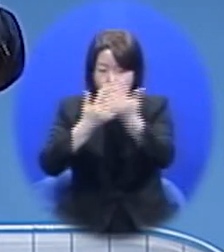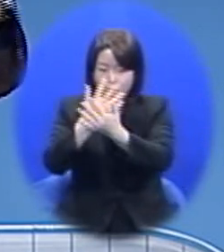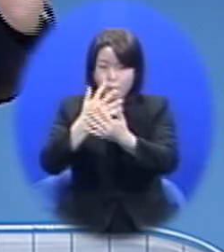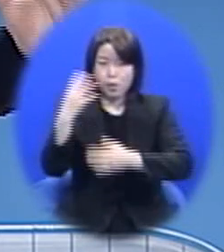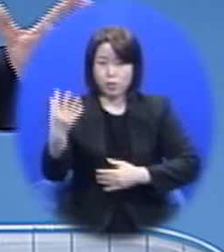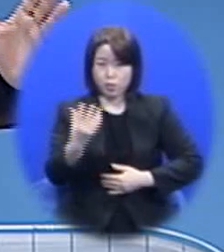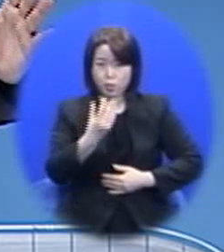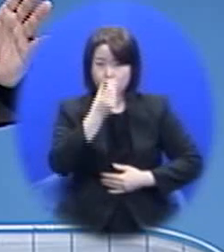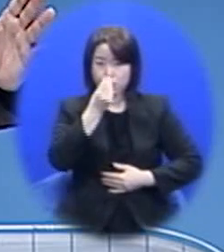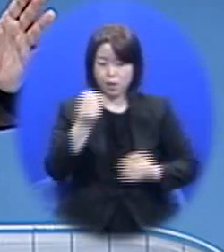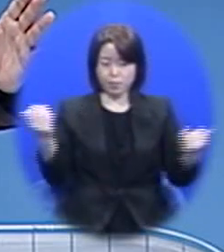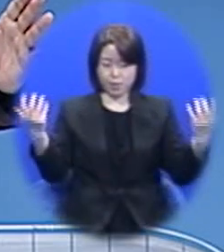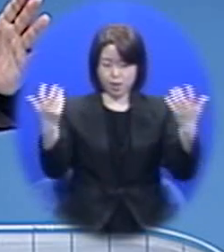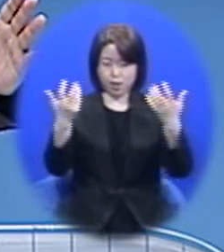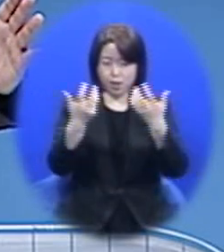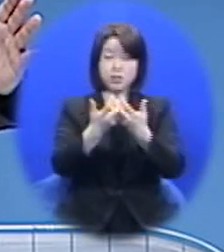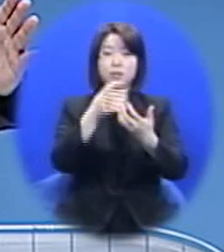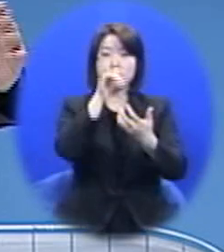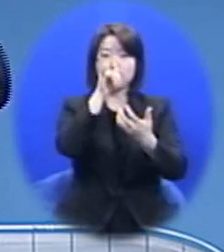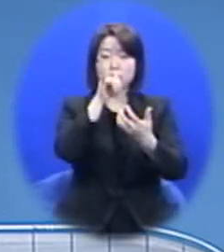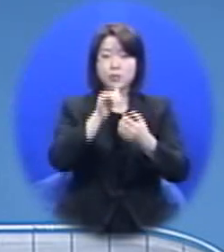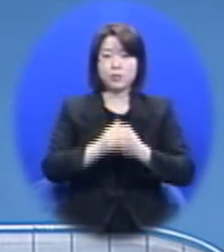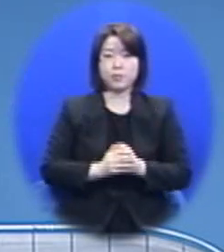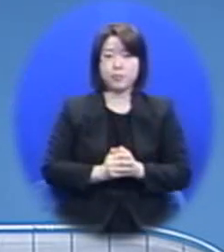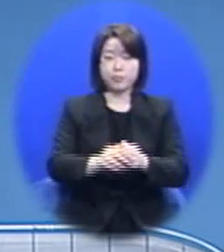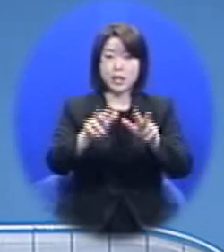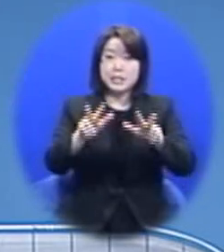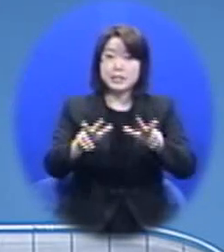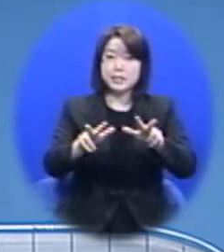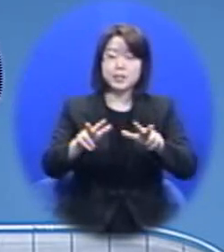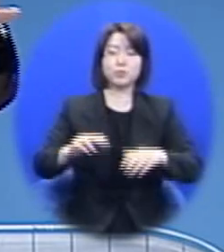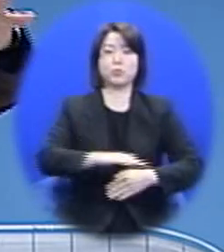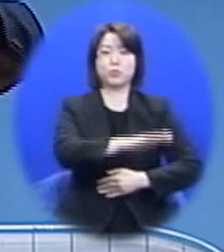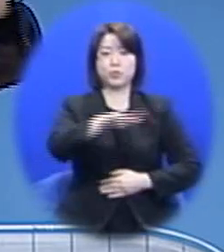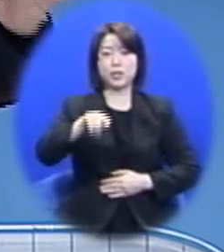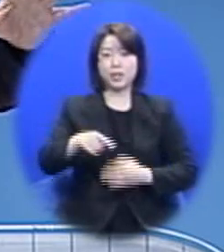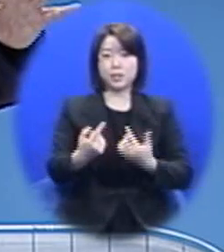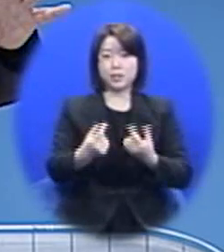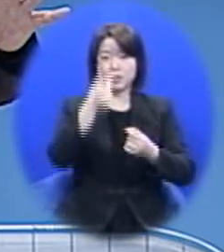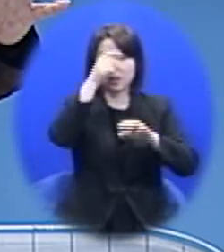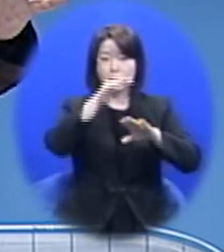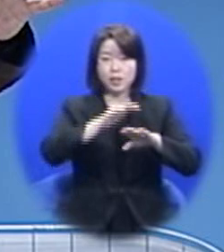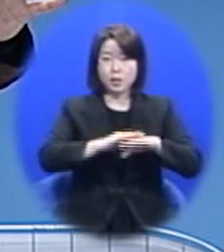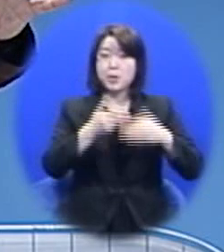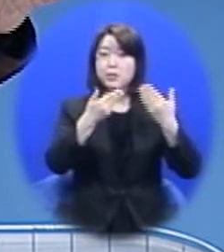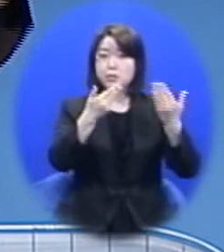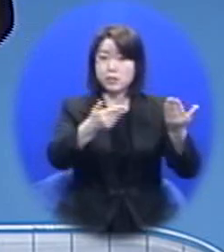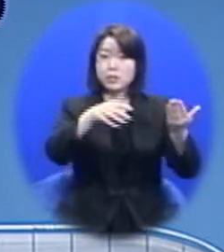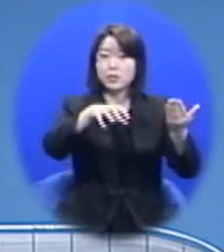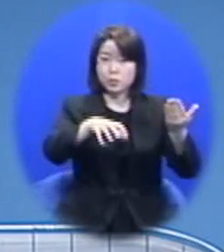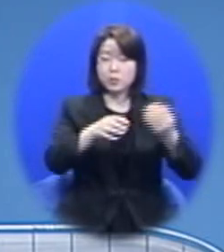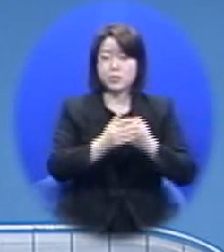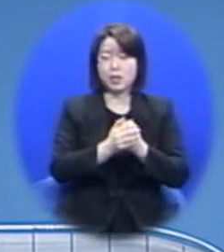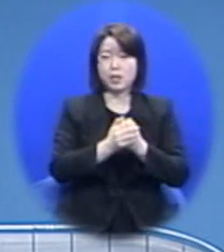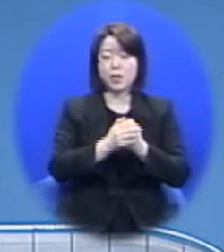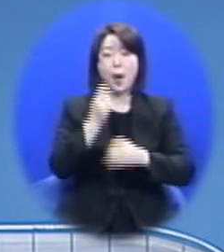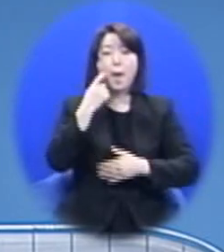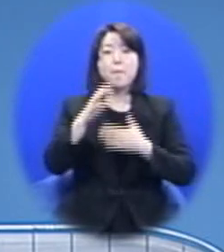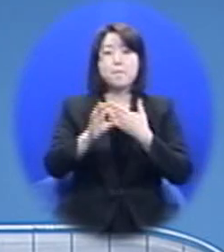거룩한 구름이 가득하였다. 지금 우리가 이렇게 예배를 드리는 이 예배당에 만약에